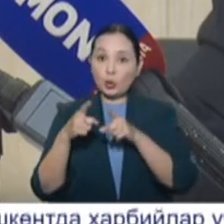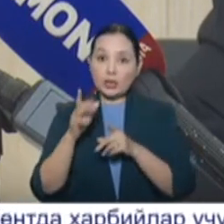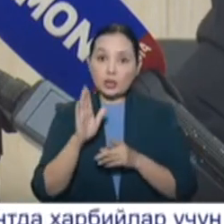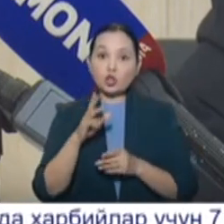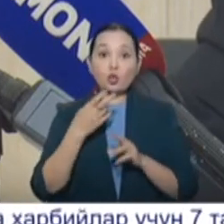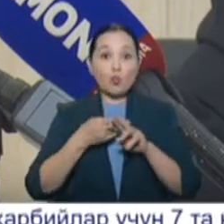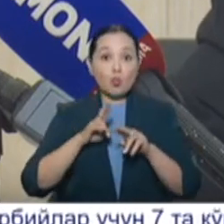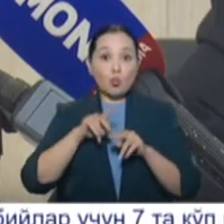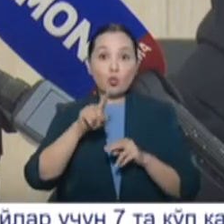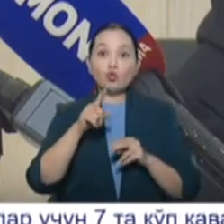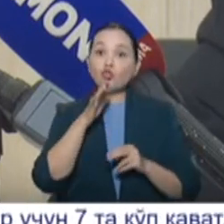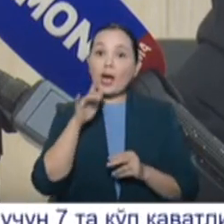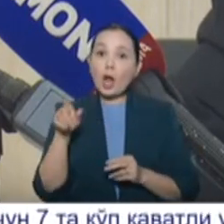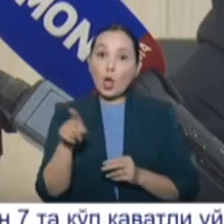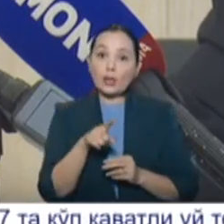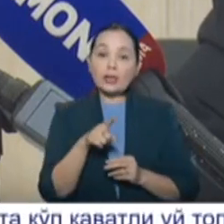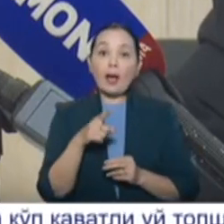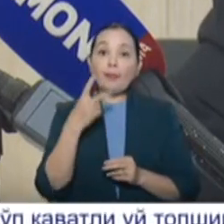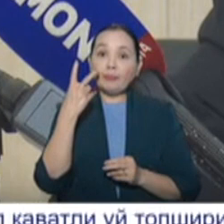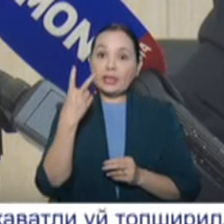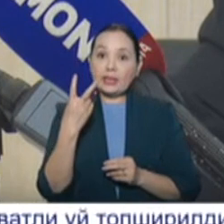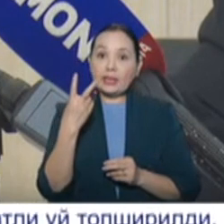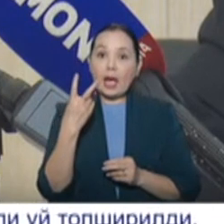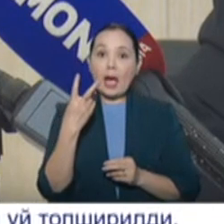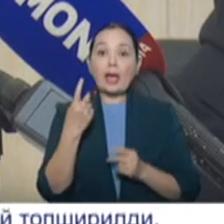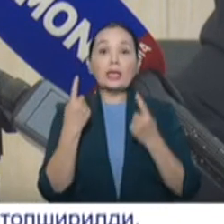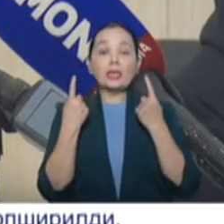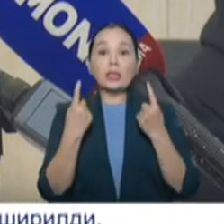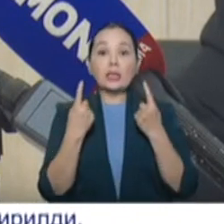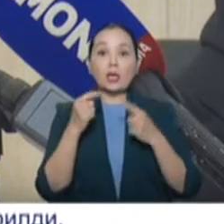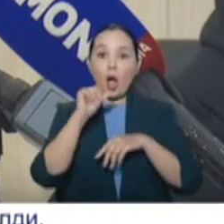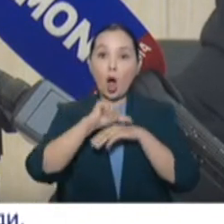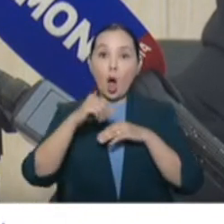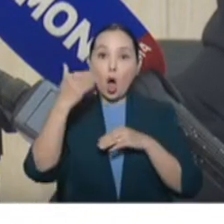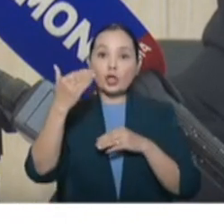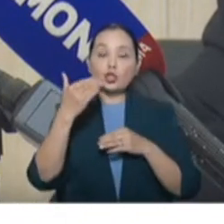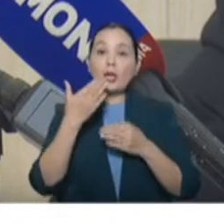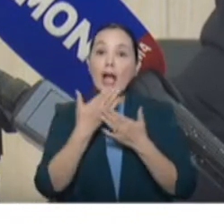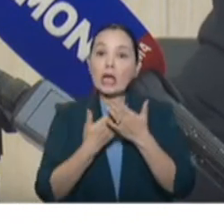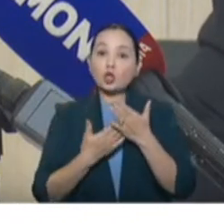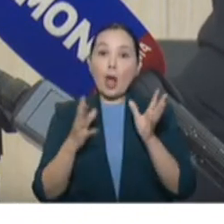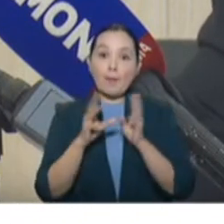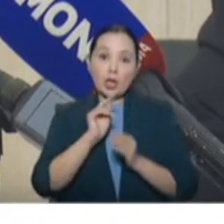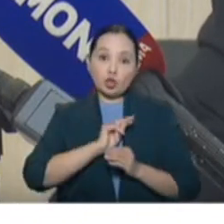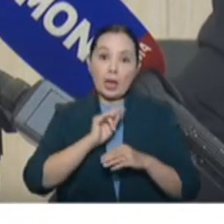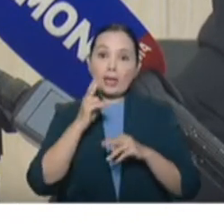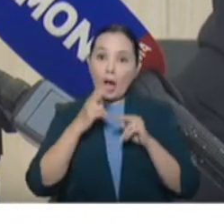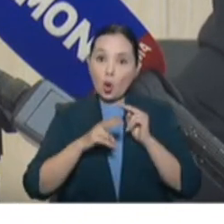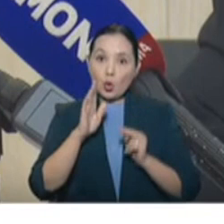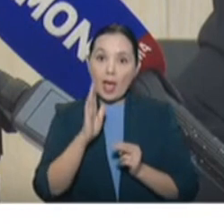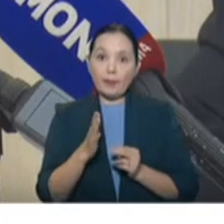Bu jarayonda ikkita yirik xorijiy konsultantlar bilan ishlarimizni yakunlayapmiz. Mana